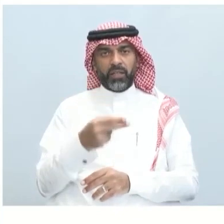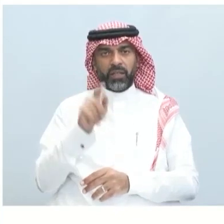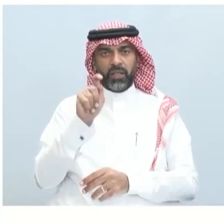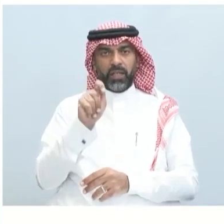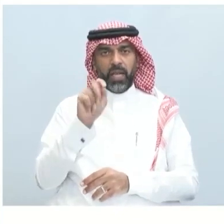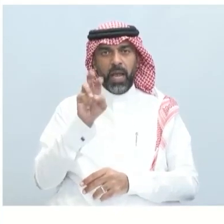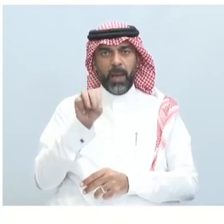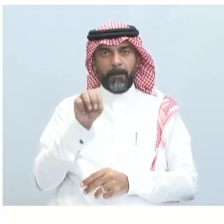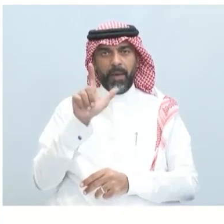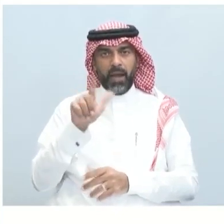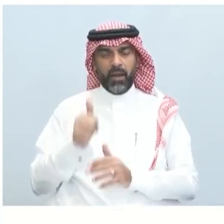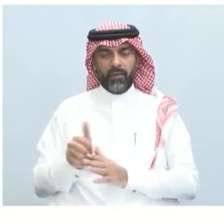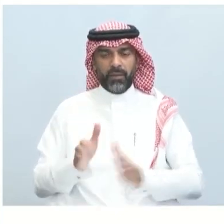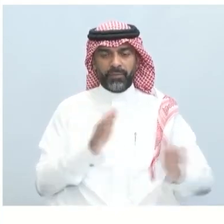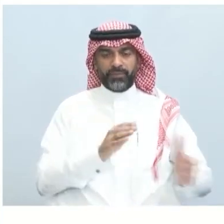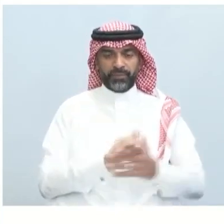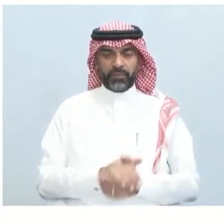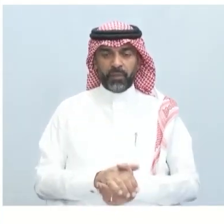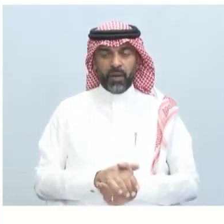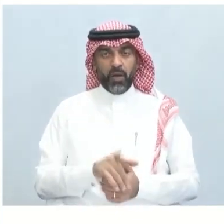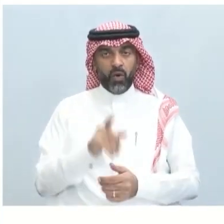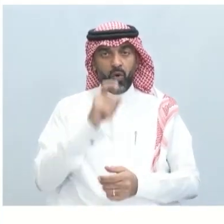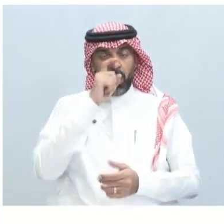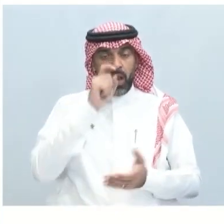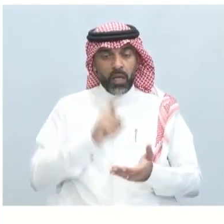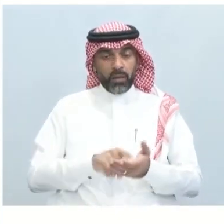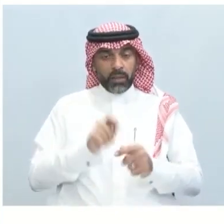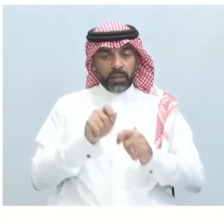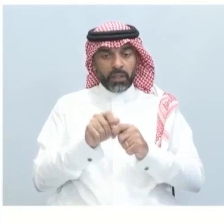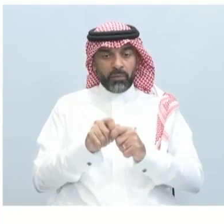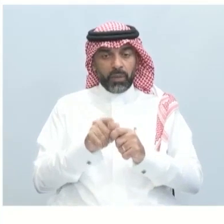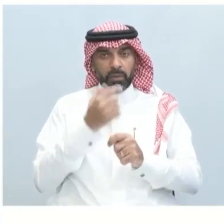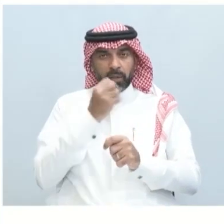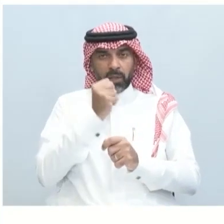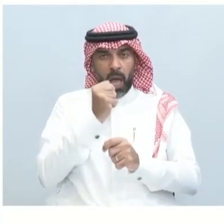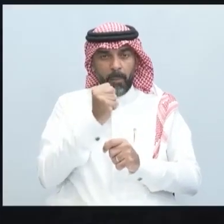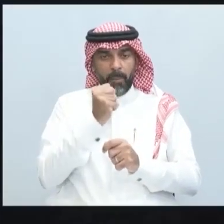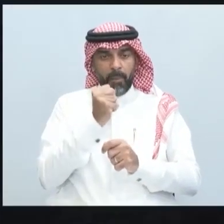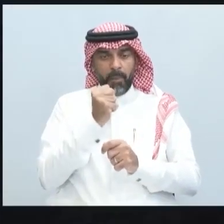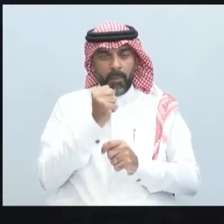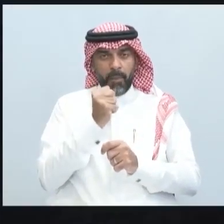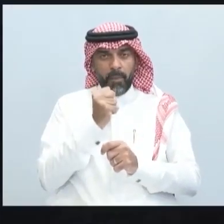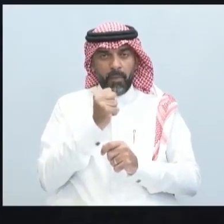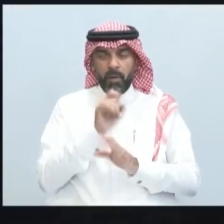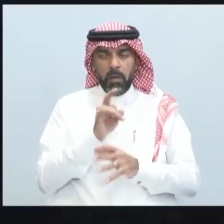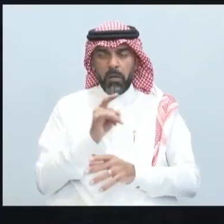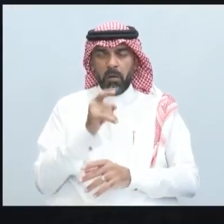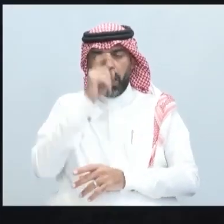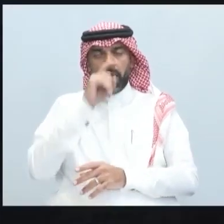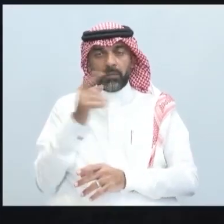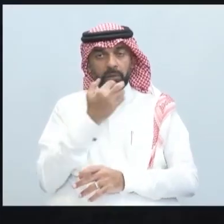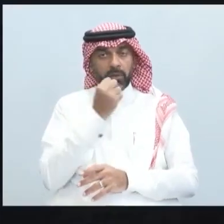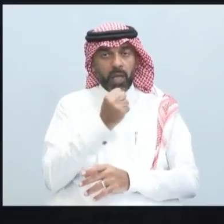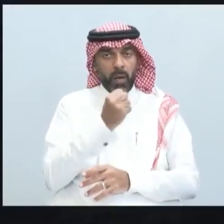هل يجب أن يكون تصميم البريد الإلكتروني صعباً أو تقنياً للغاية؟ لا يجب أن يكون البريد الإلكتروني صعباً